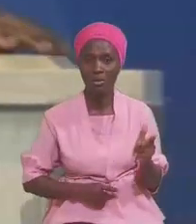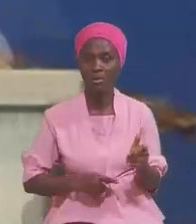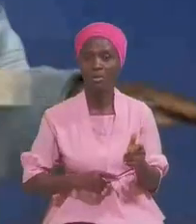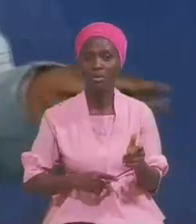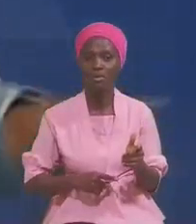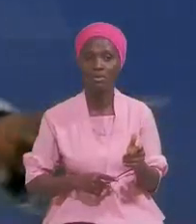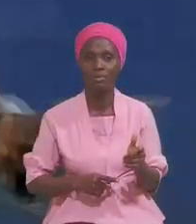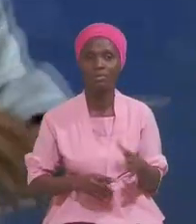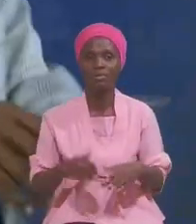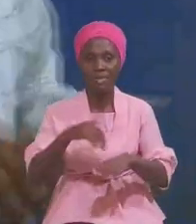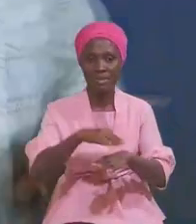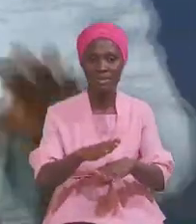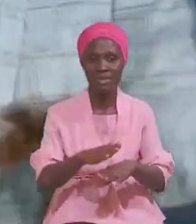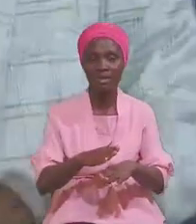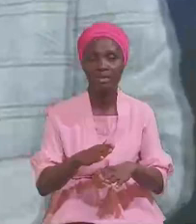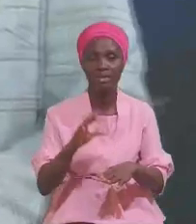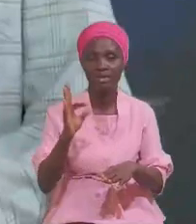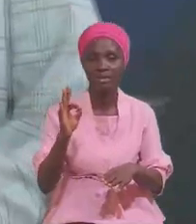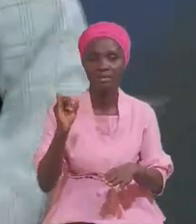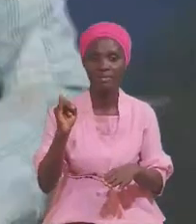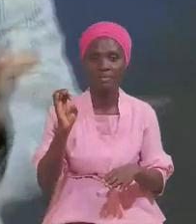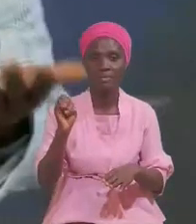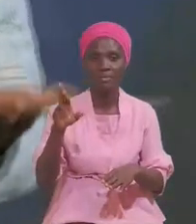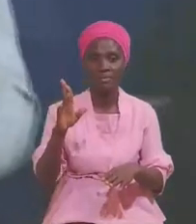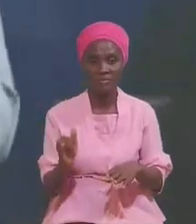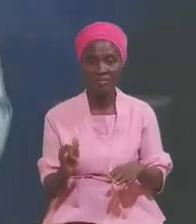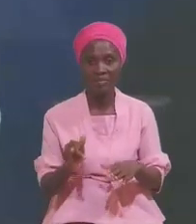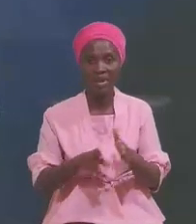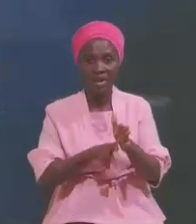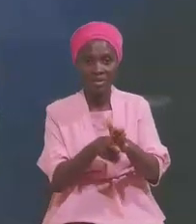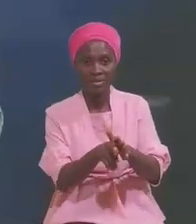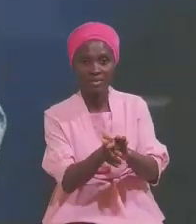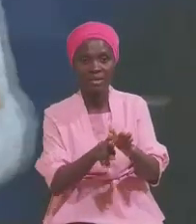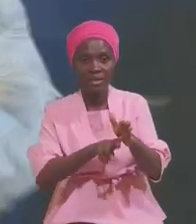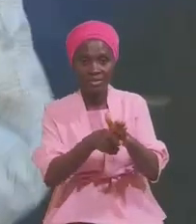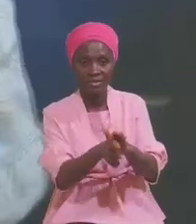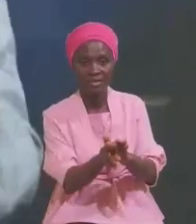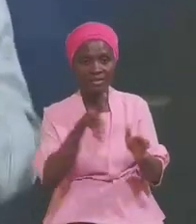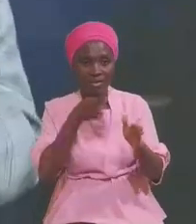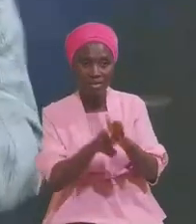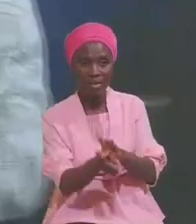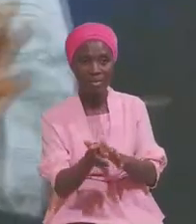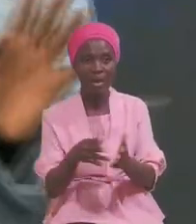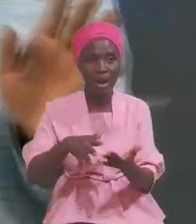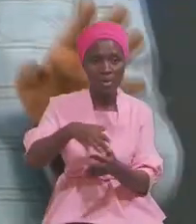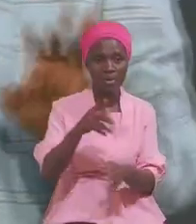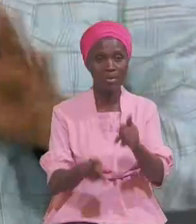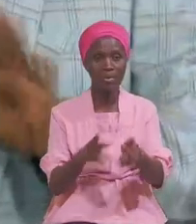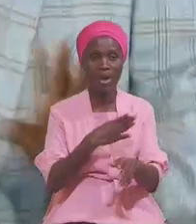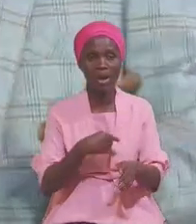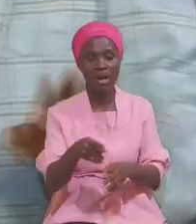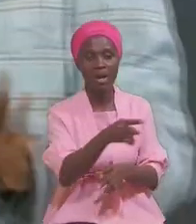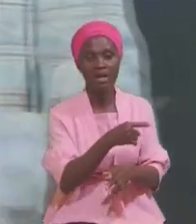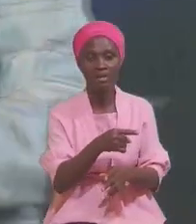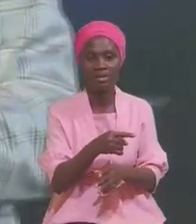Alors l'Éternel envoya contre le peuple des serpents brûlants. Ils mordirent le peuple et il